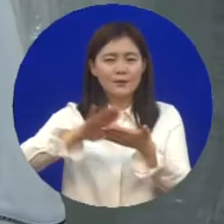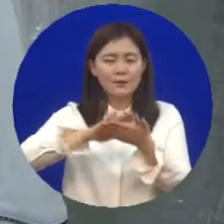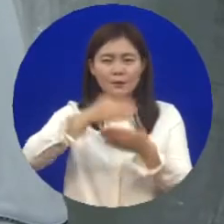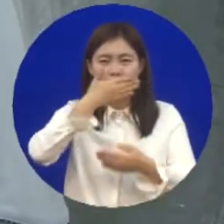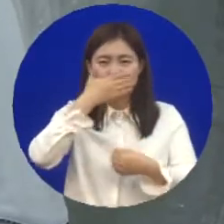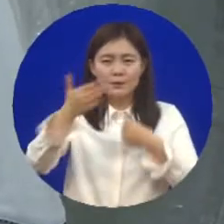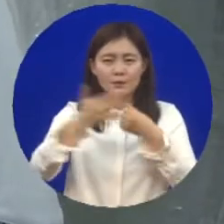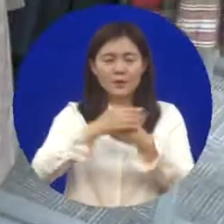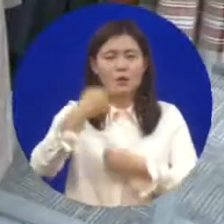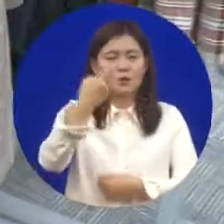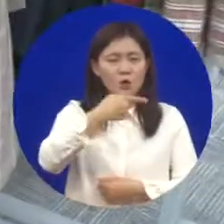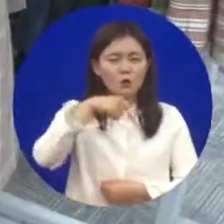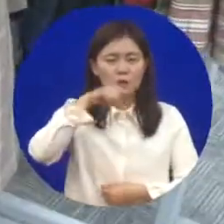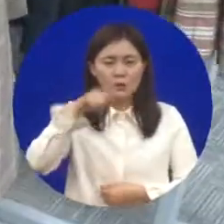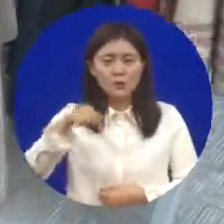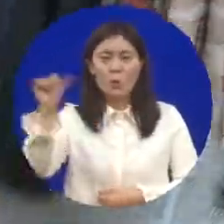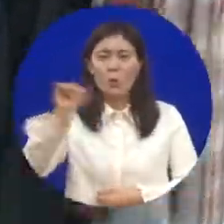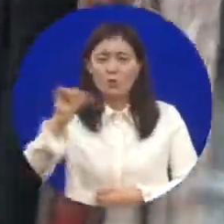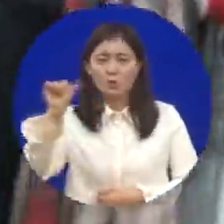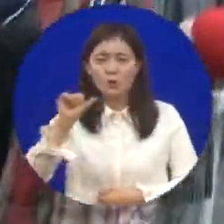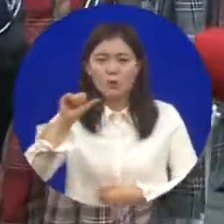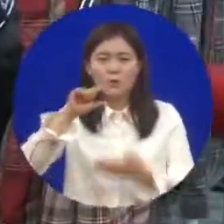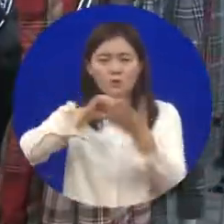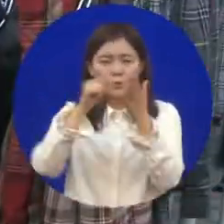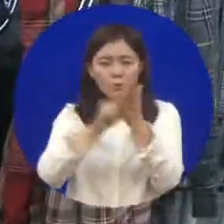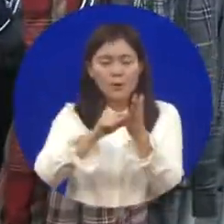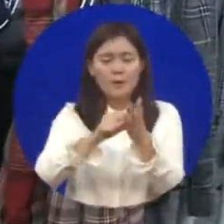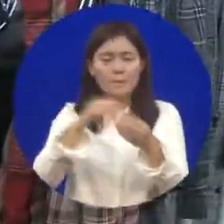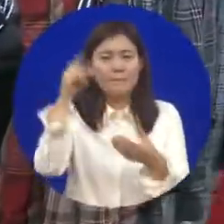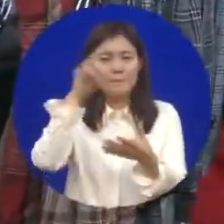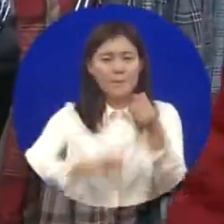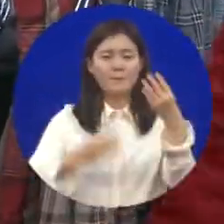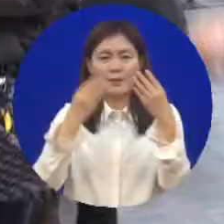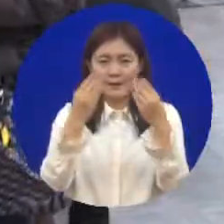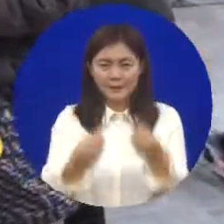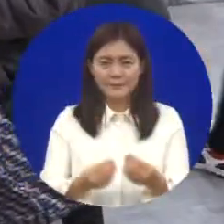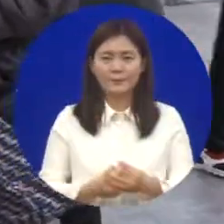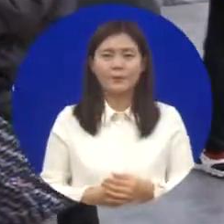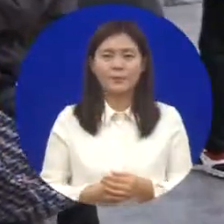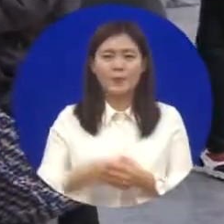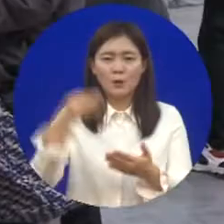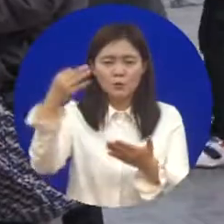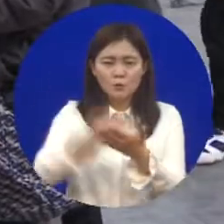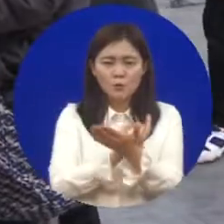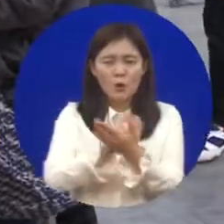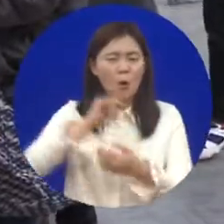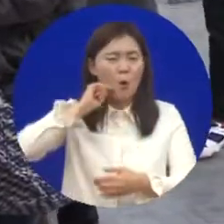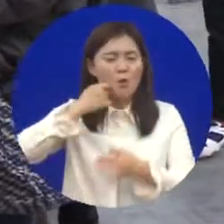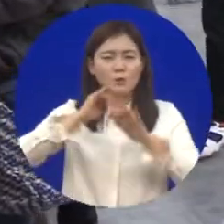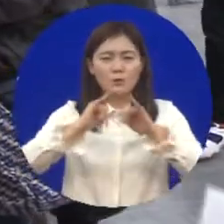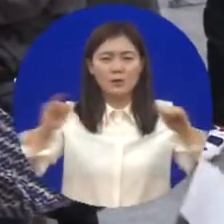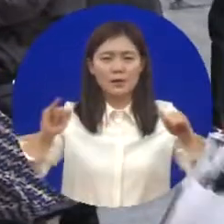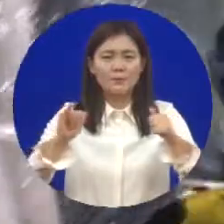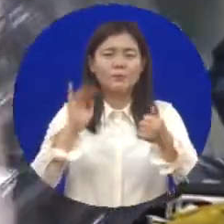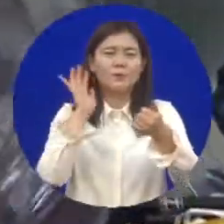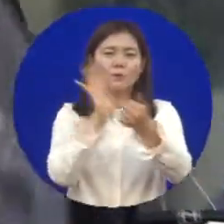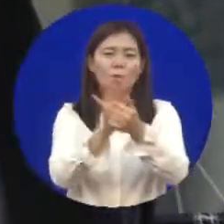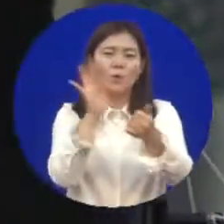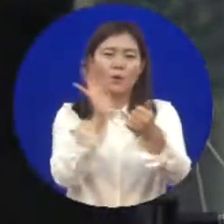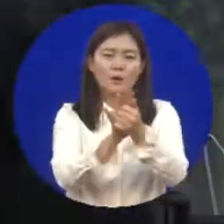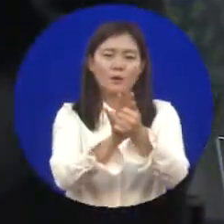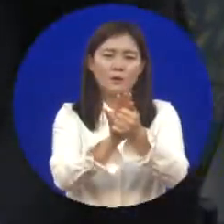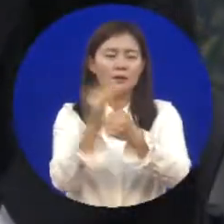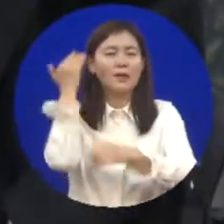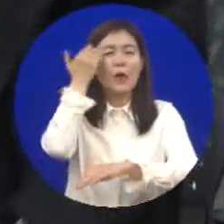후 개당 1,000원에서 7,000원의 가격에 판매됐습니다. 시는 교복 나눔 행사 수익을 관내 어려운 이웃을 위한